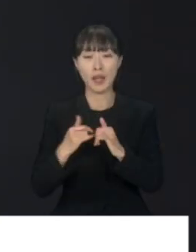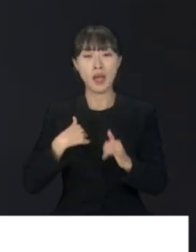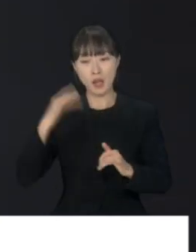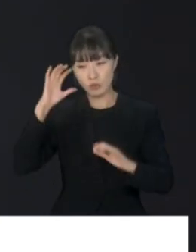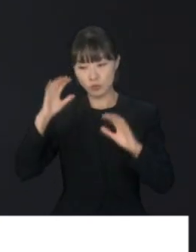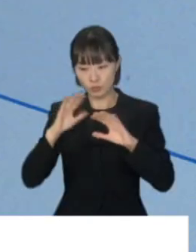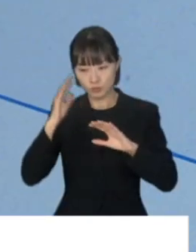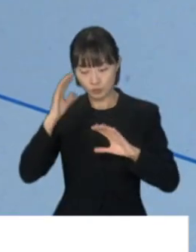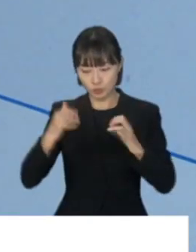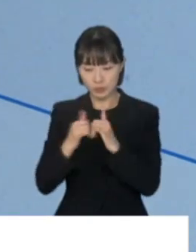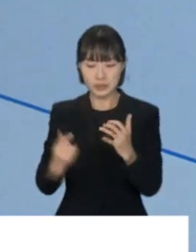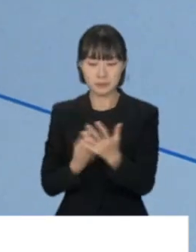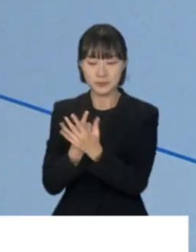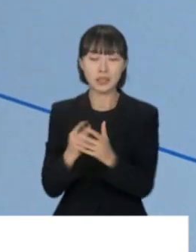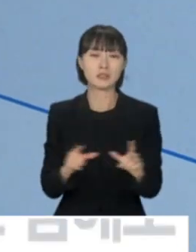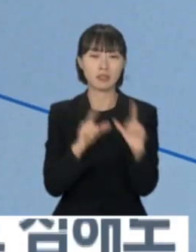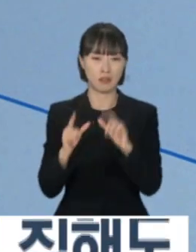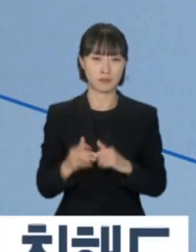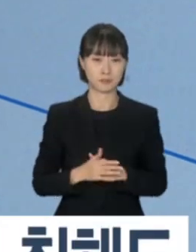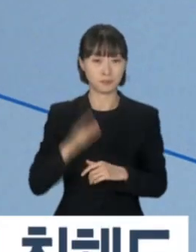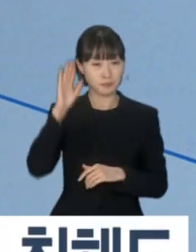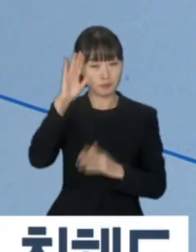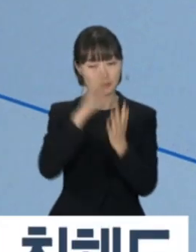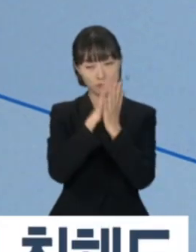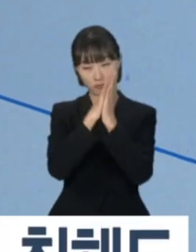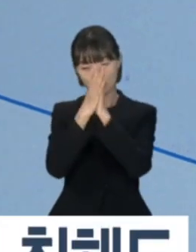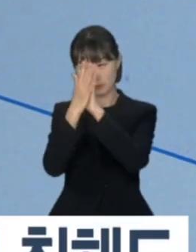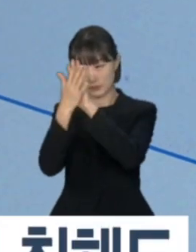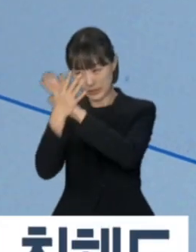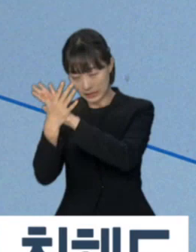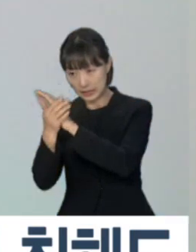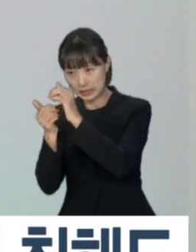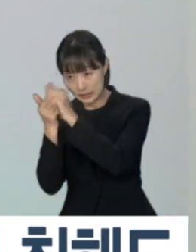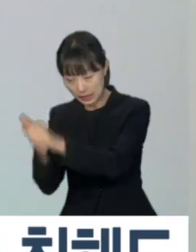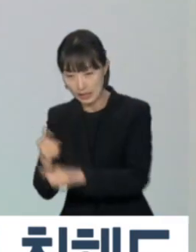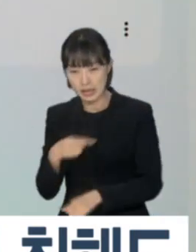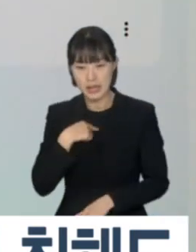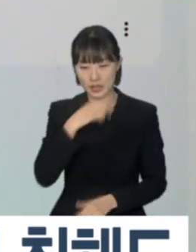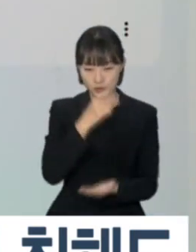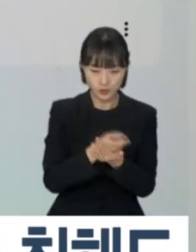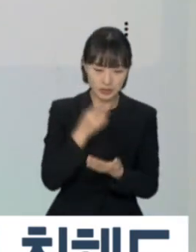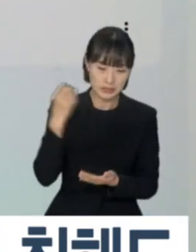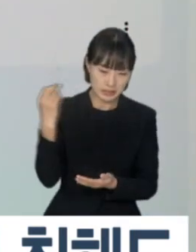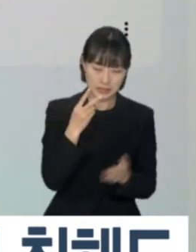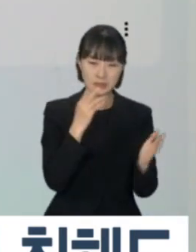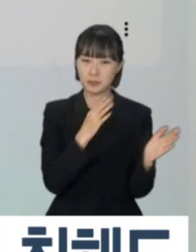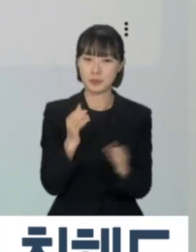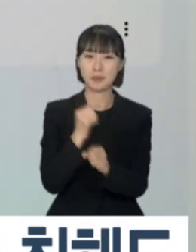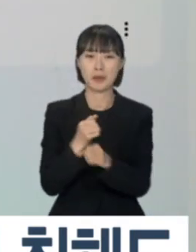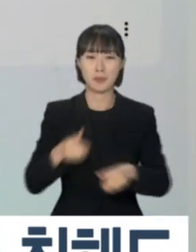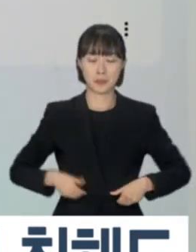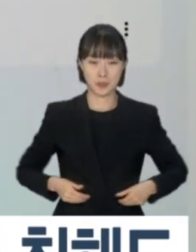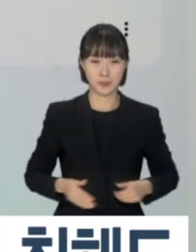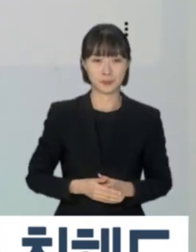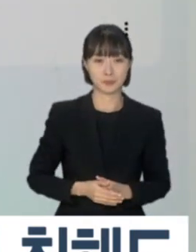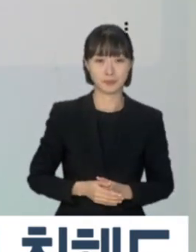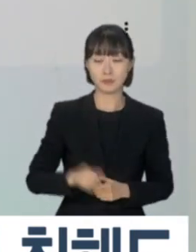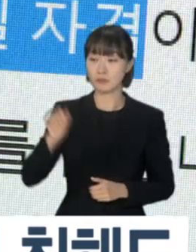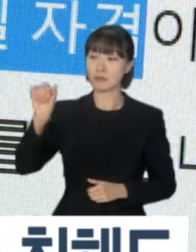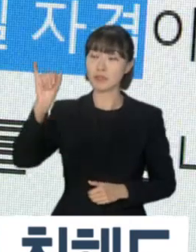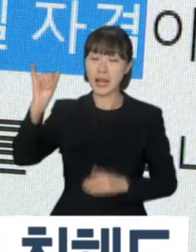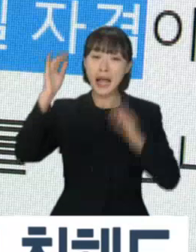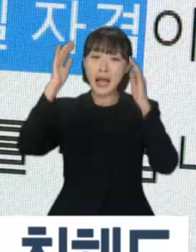살게 될 것이 앞으로 급변할 사회에 발맞춰 질서도 새로 짜야 합니다 이미 인공지능